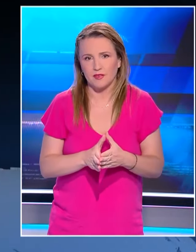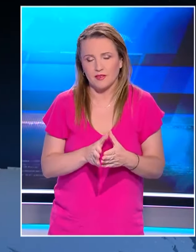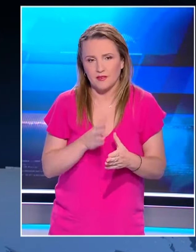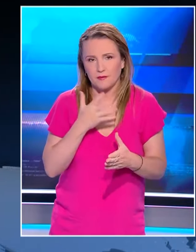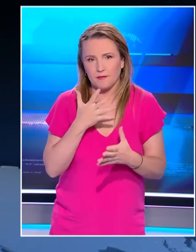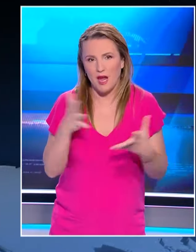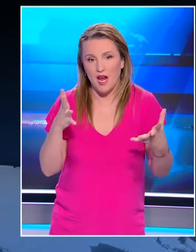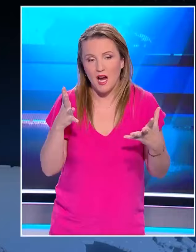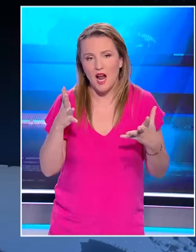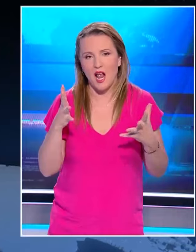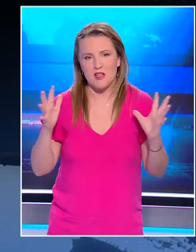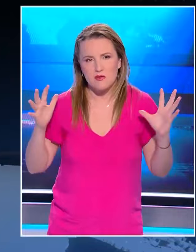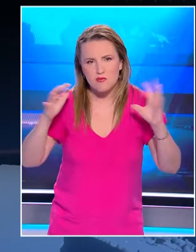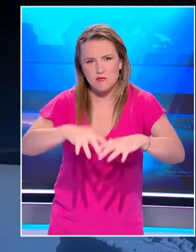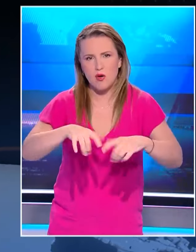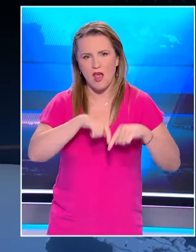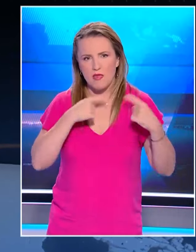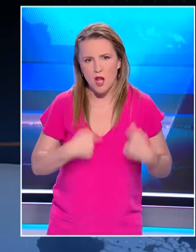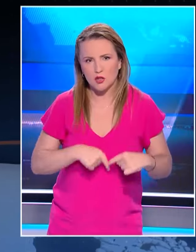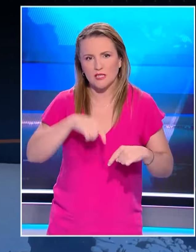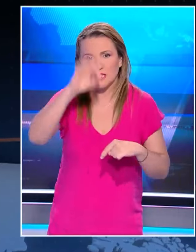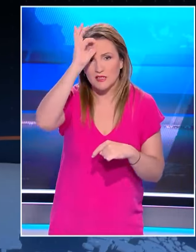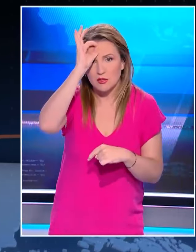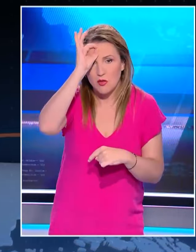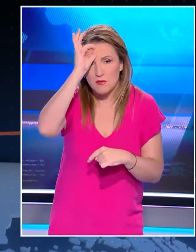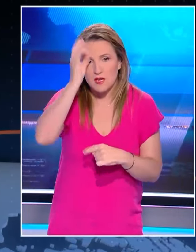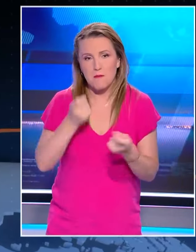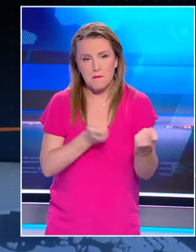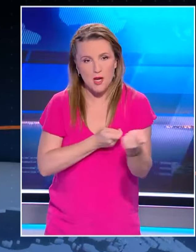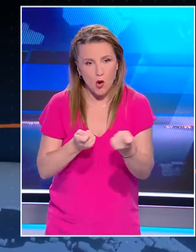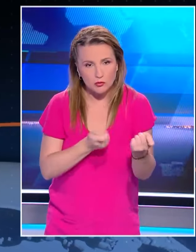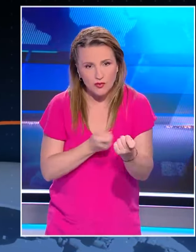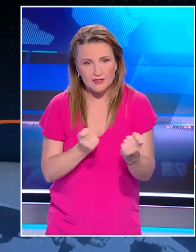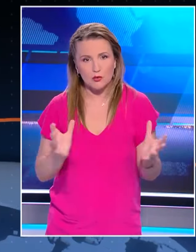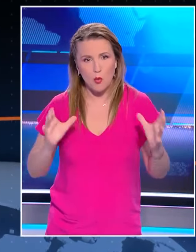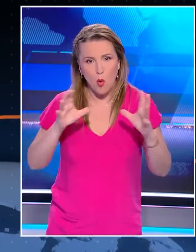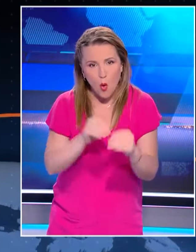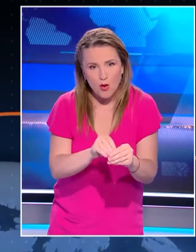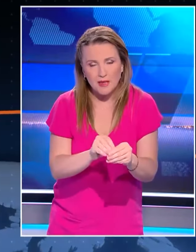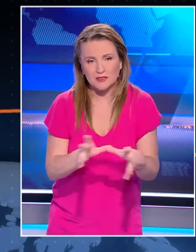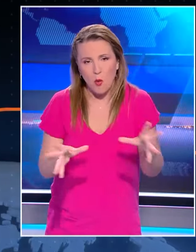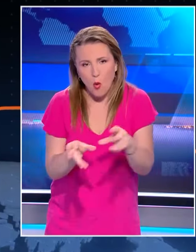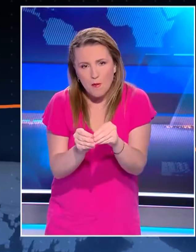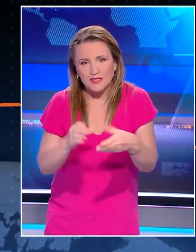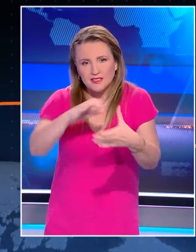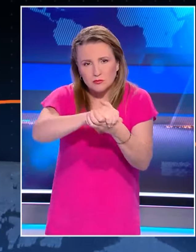Γίνεται τεράστια κινητοποίηση. Εθελοντές, αστυνομικοί, πυροσβέστες έχουν γίνει μια γροθιά.